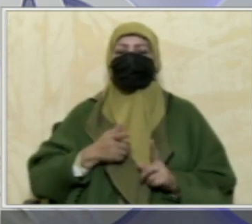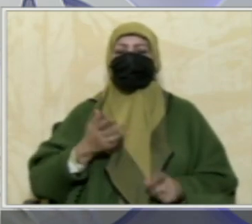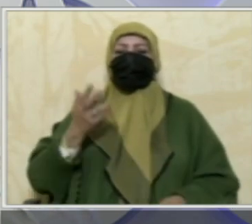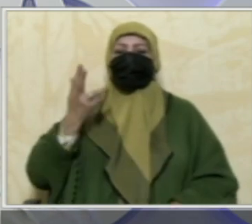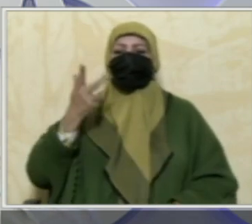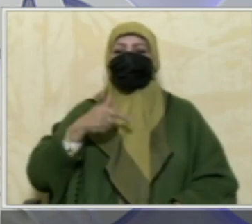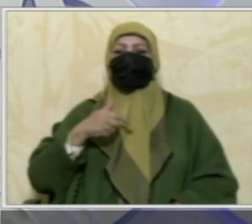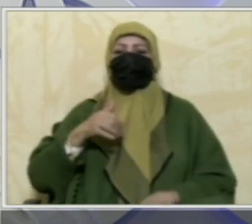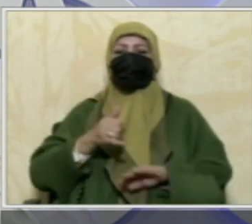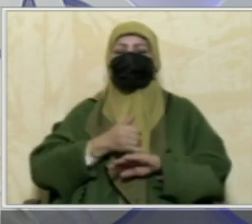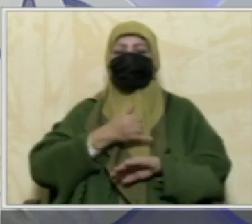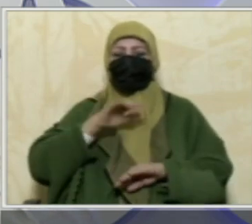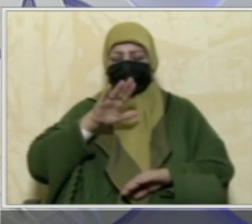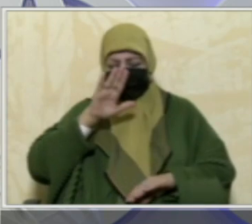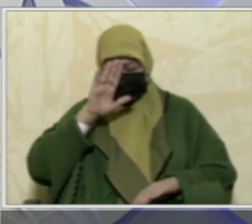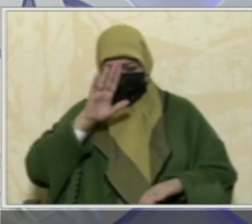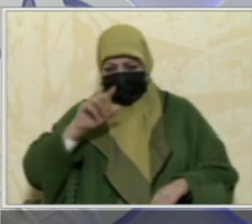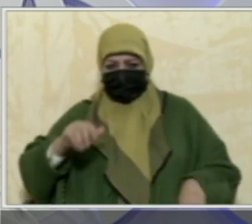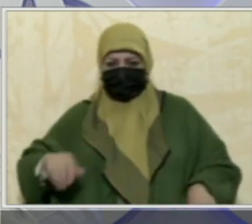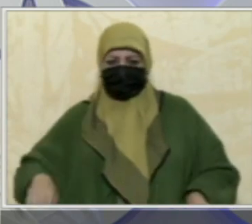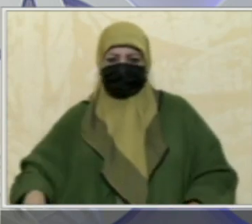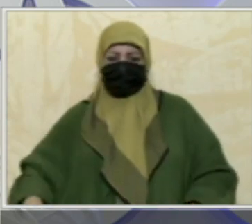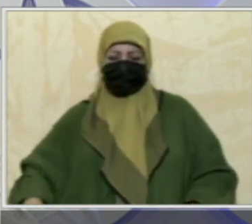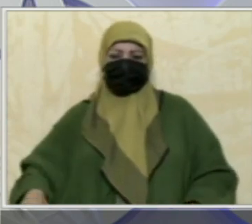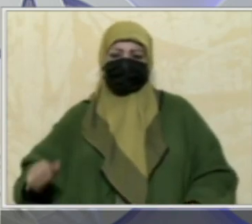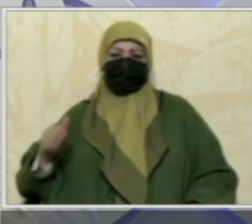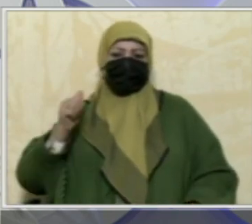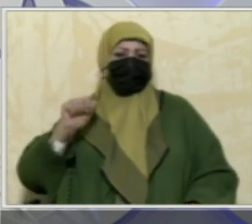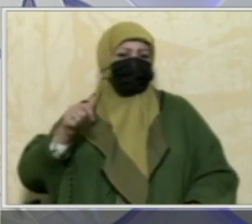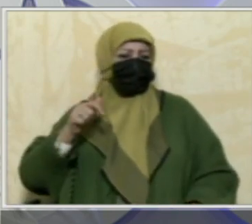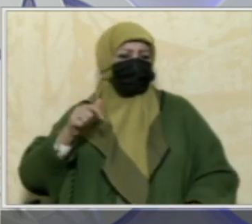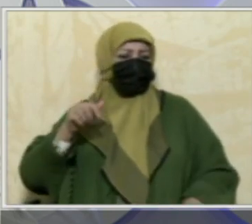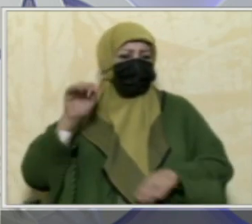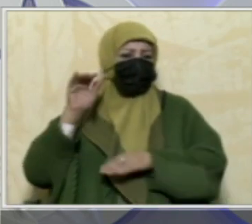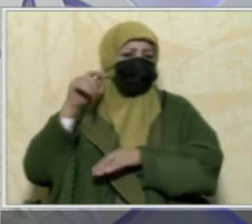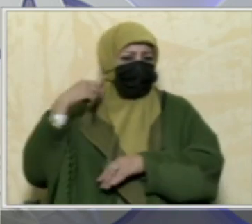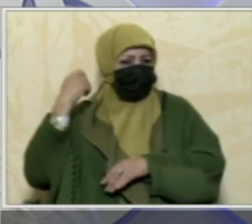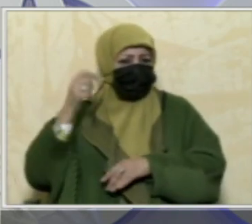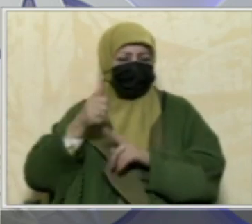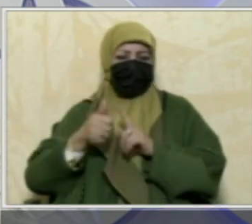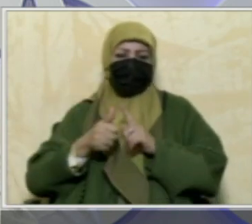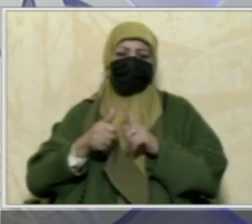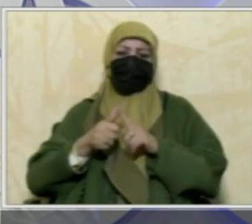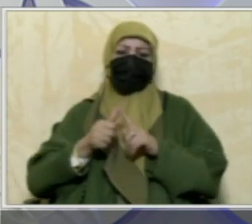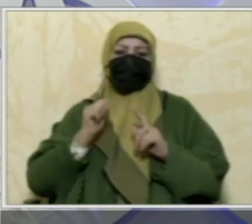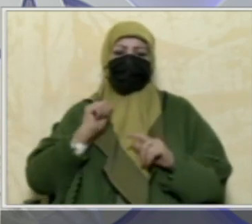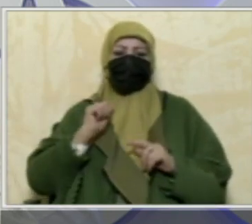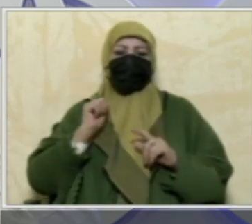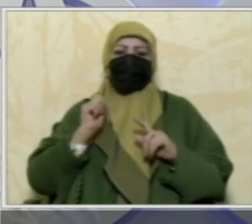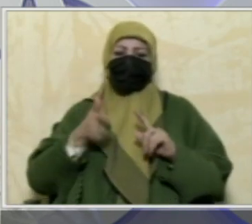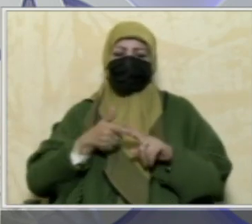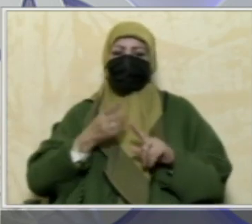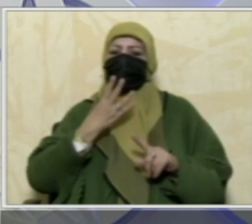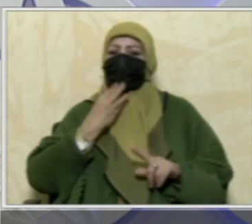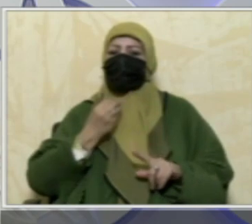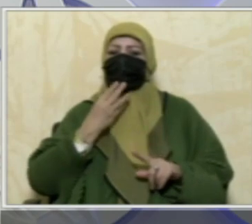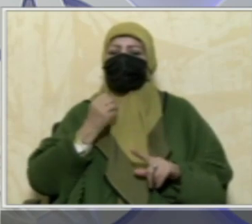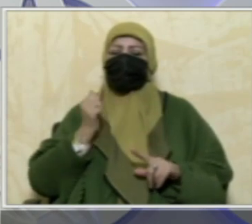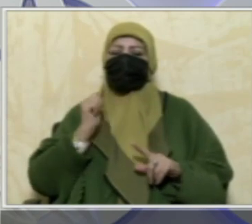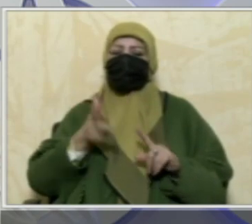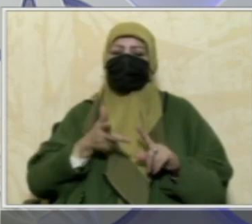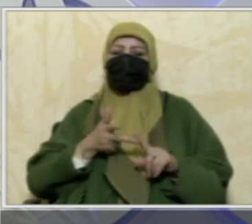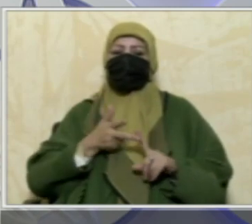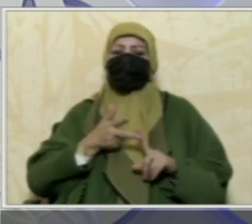الاولى الضان اولا ثم المعز ثم البقر ثم الابل